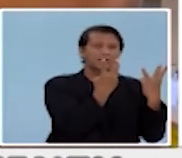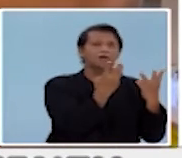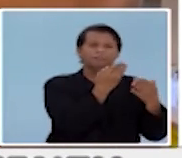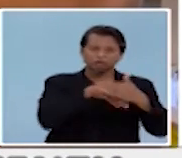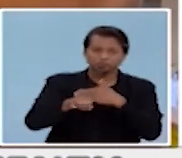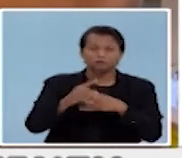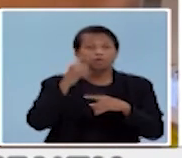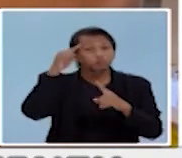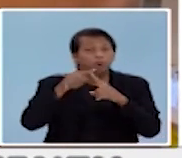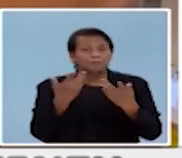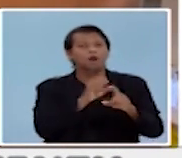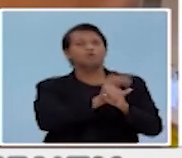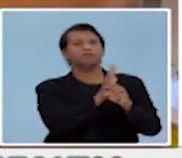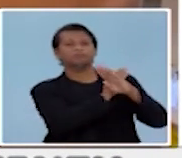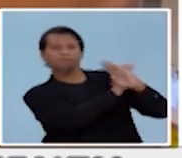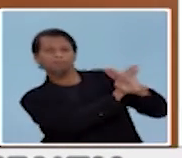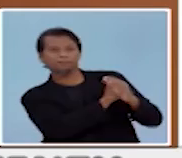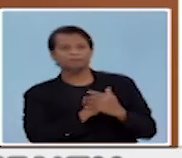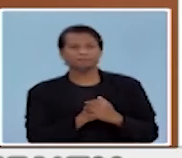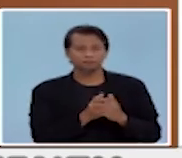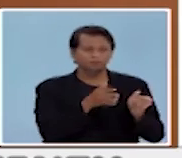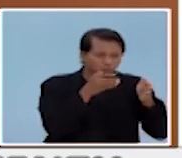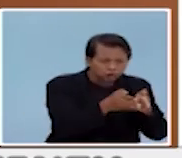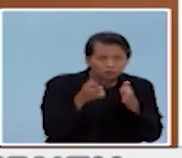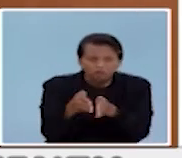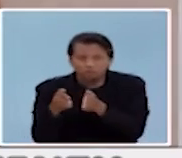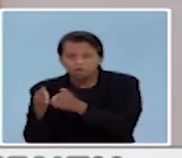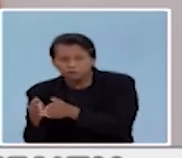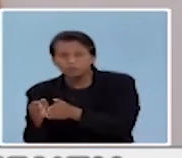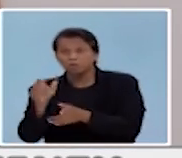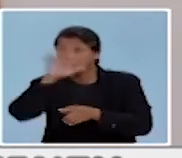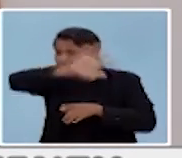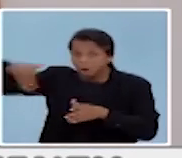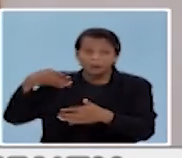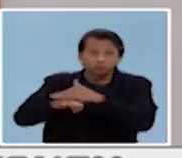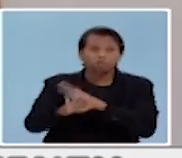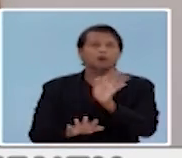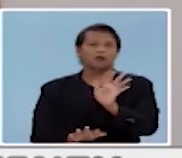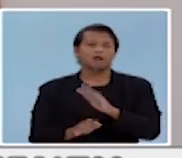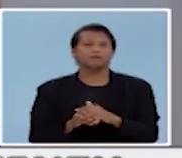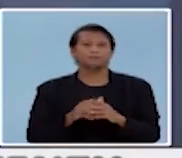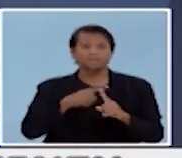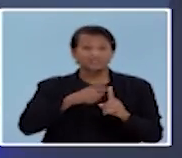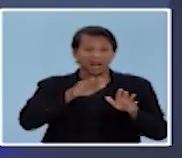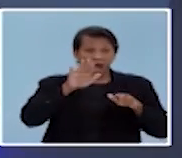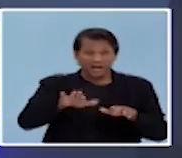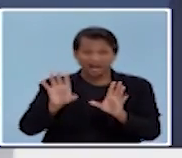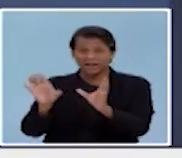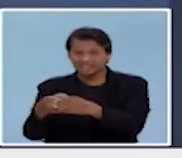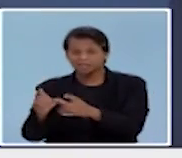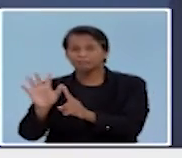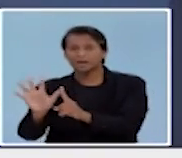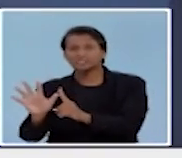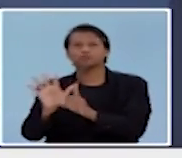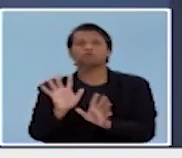virus korona jadi skala prioritas seperti itu di dalam kelas pun hanya boleh ada 15 orang seperti itu baik terima kasih